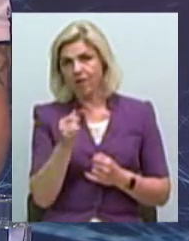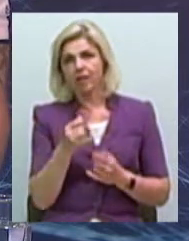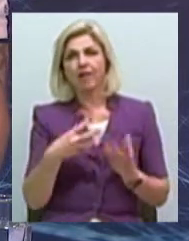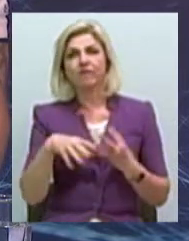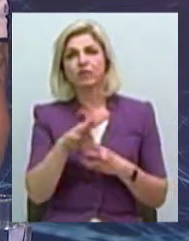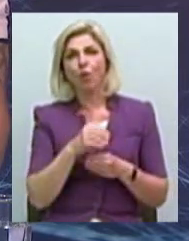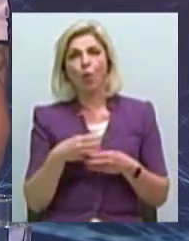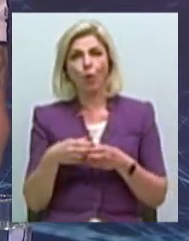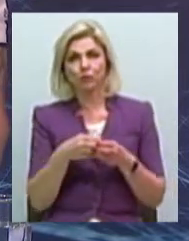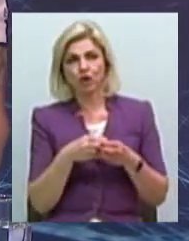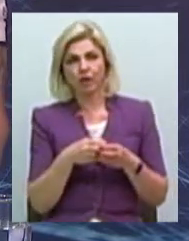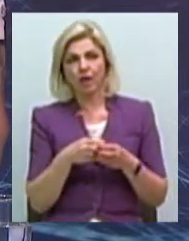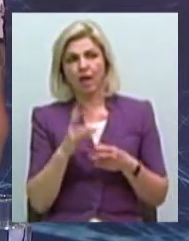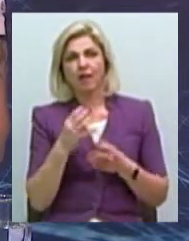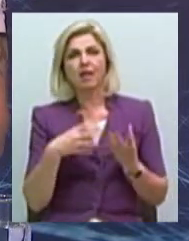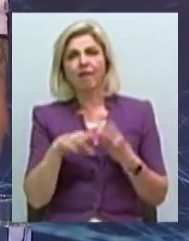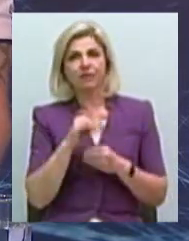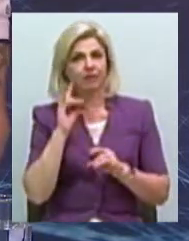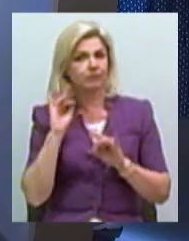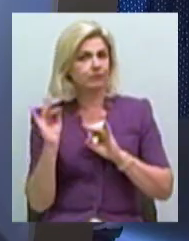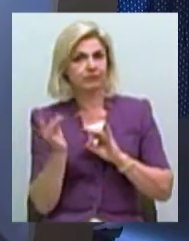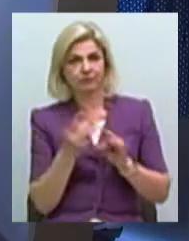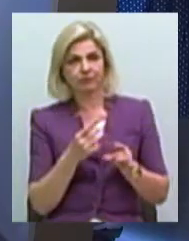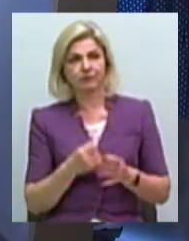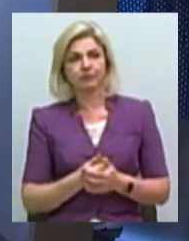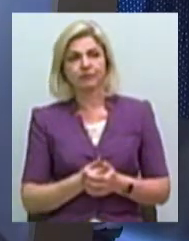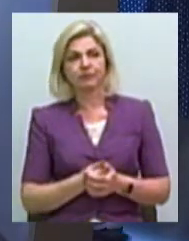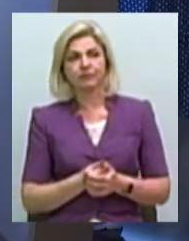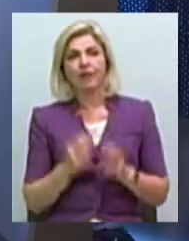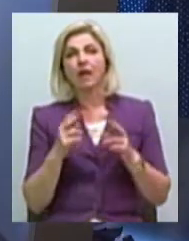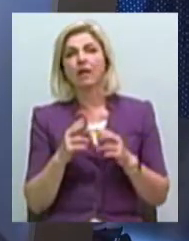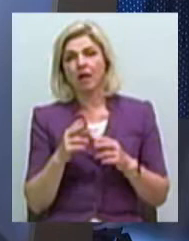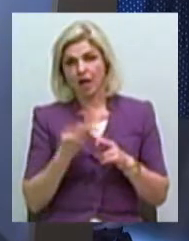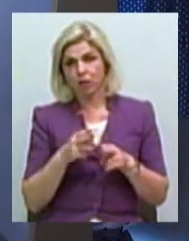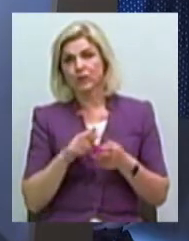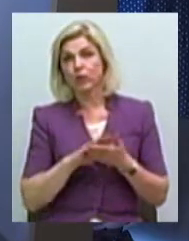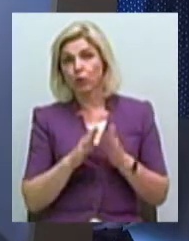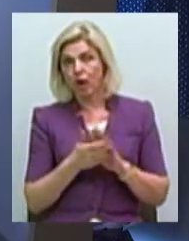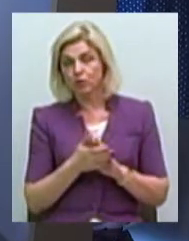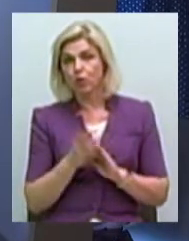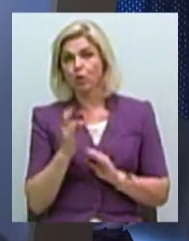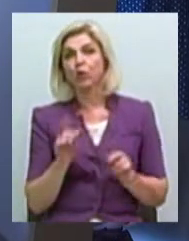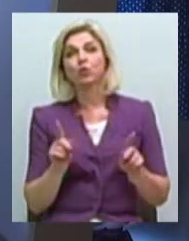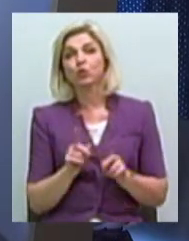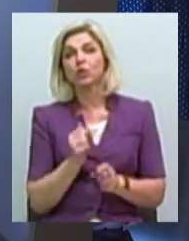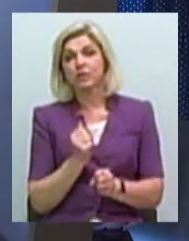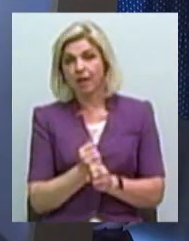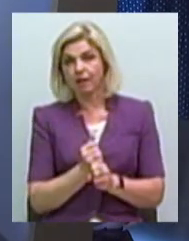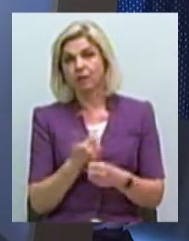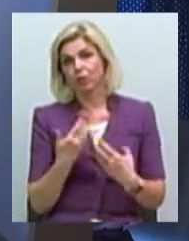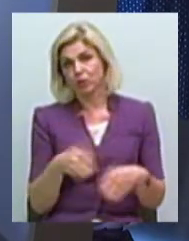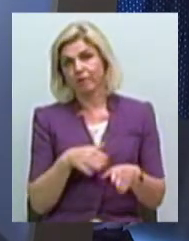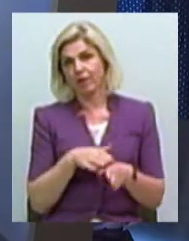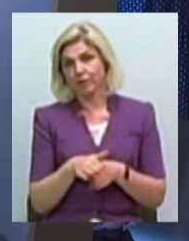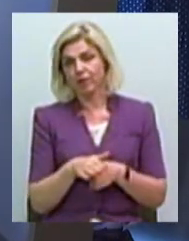говорится, на всеобщее смотрение вот эту ситуацию. Но что сделано, то сделано. И у меня